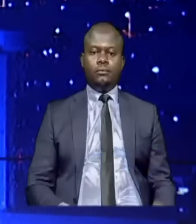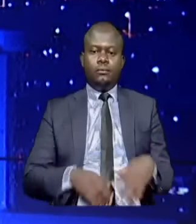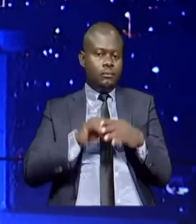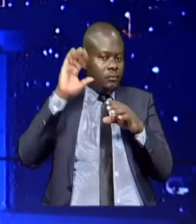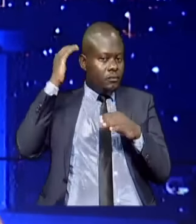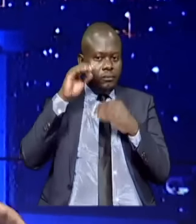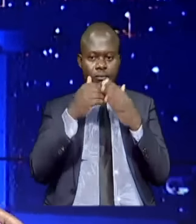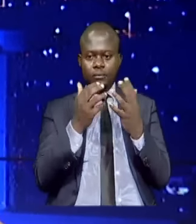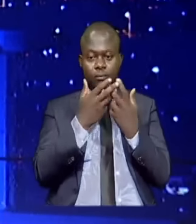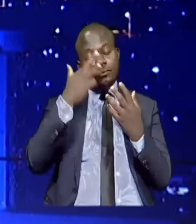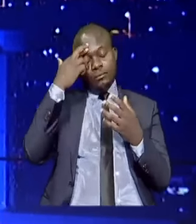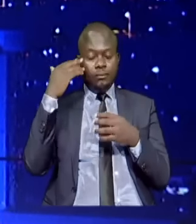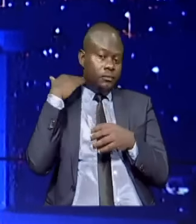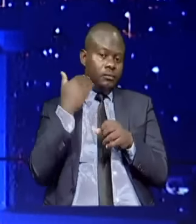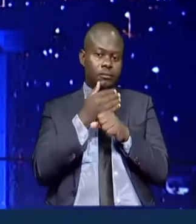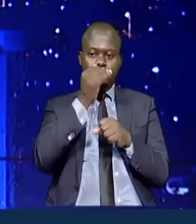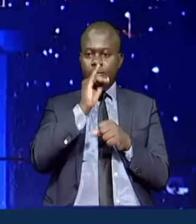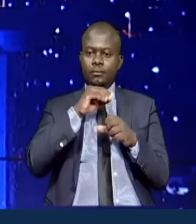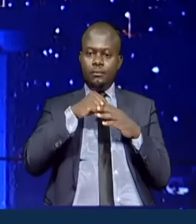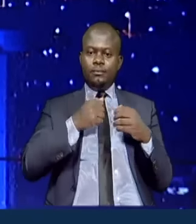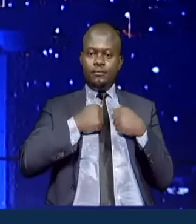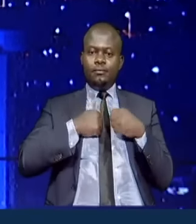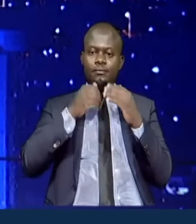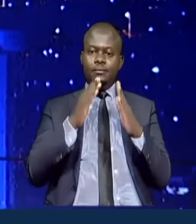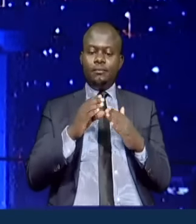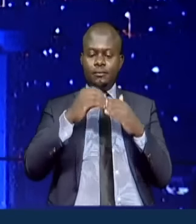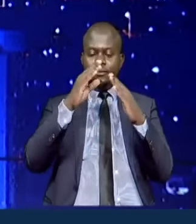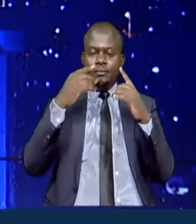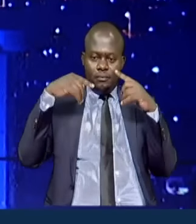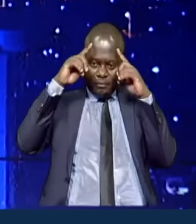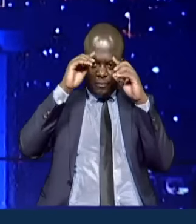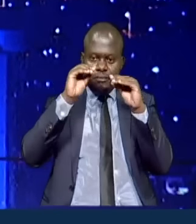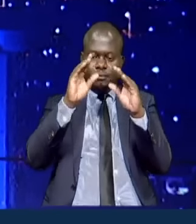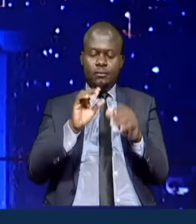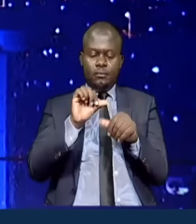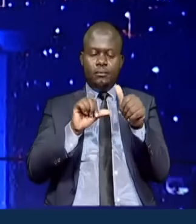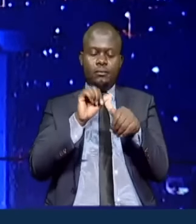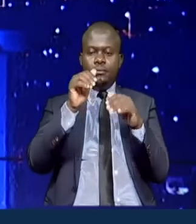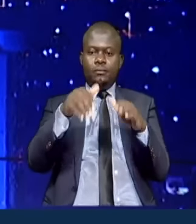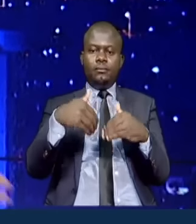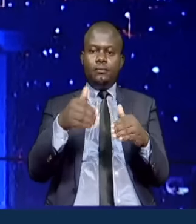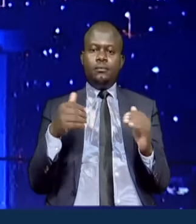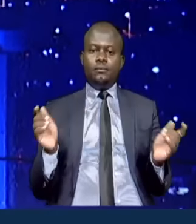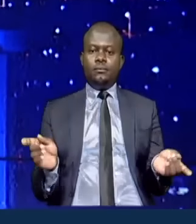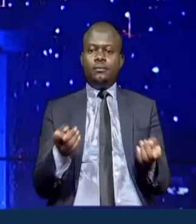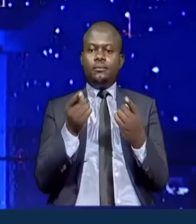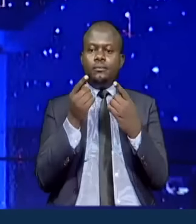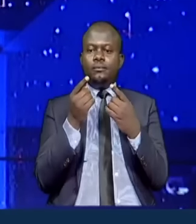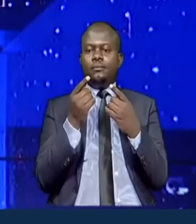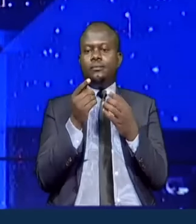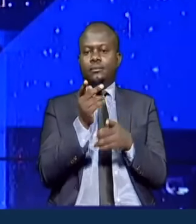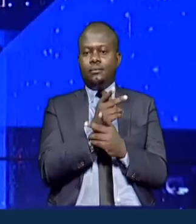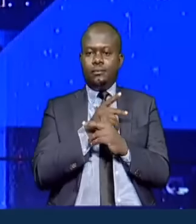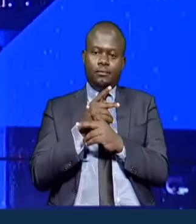Makuru ajyanye no kwibuka Jenoside yakorewe Abatutsi mu Rwanda, ubuyobozi bwa kaminuza yigisha ibijyanye n'ubuhinzi n'ubworozi